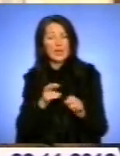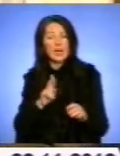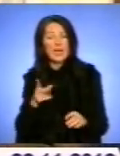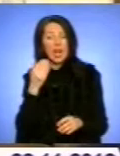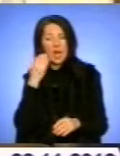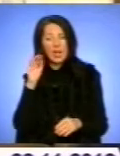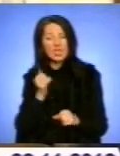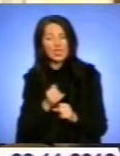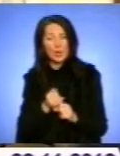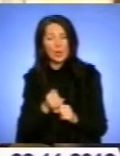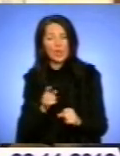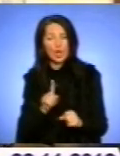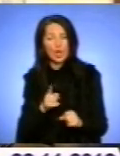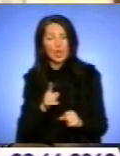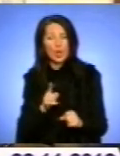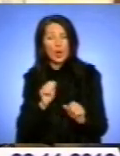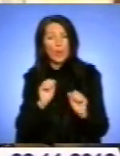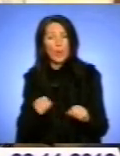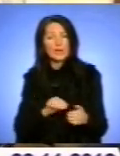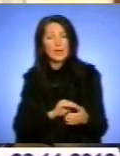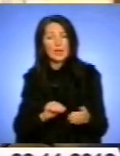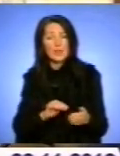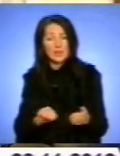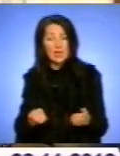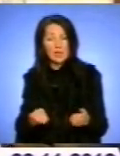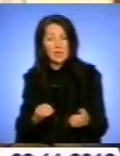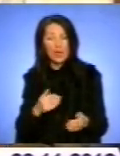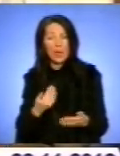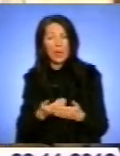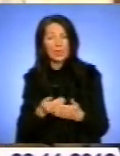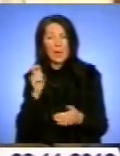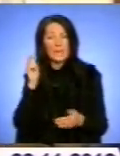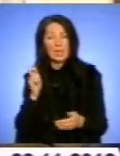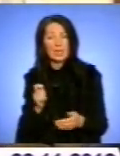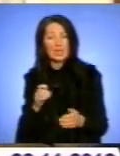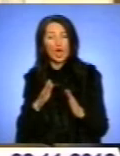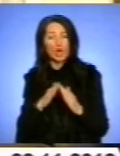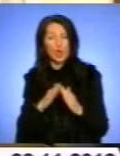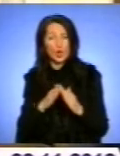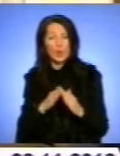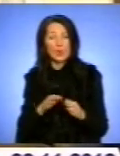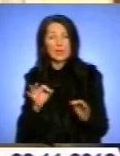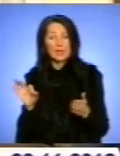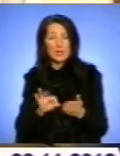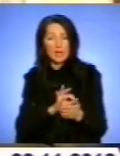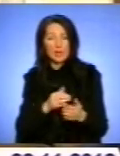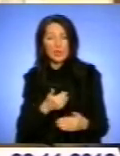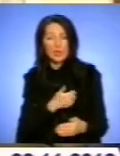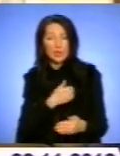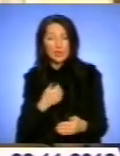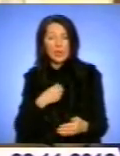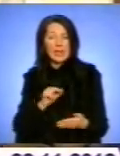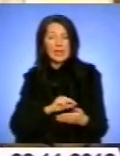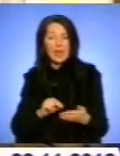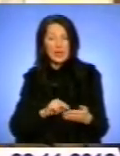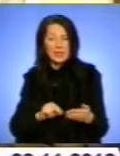краще зробити, що можна написати. Ну і от приїхала додому, і одразу ж захотілося мені